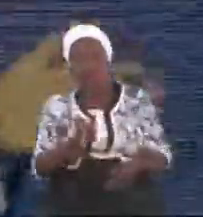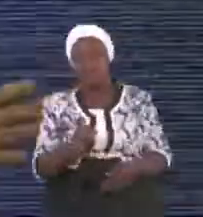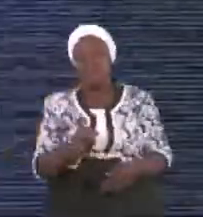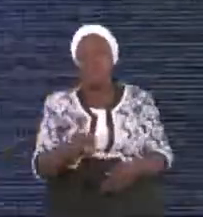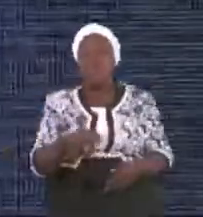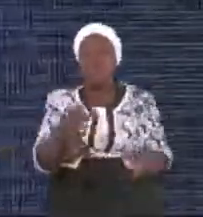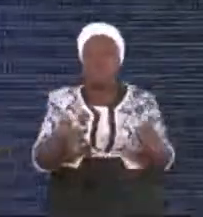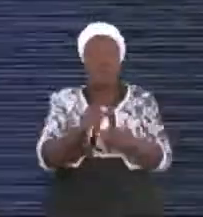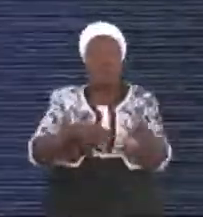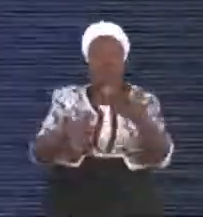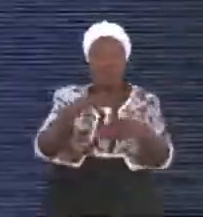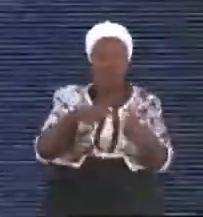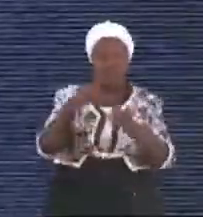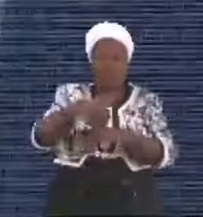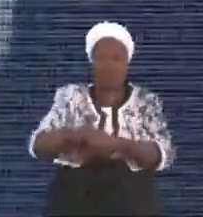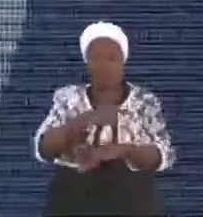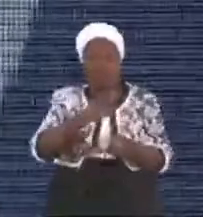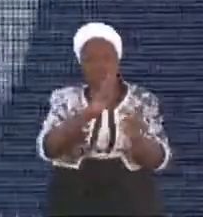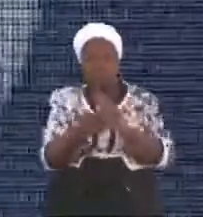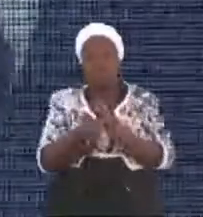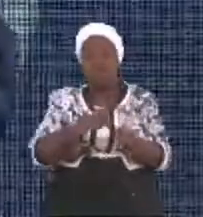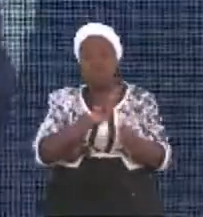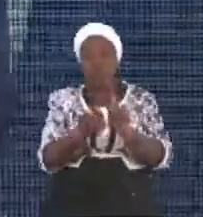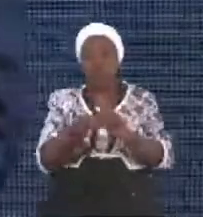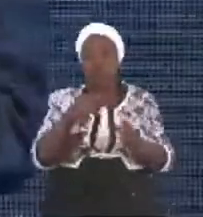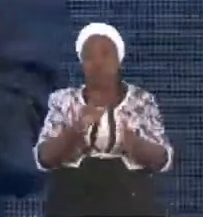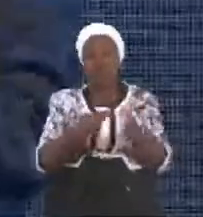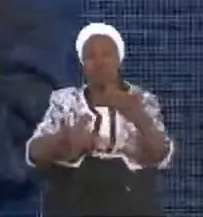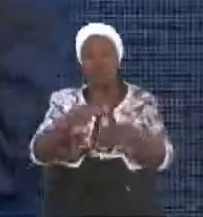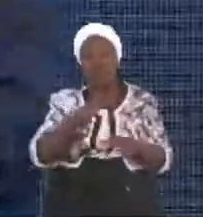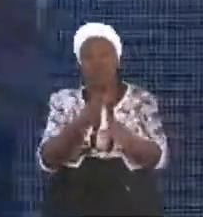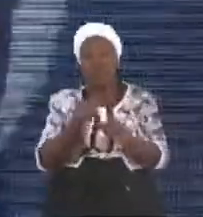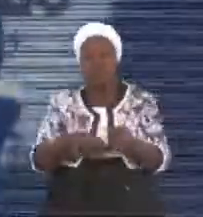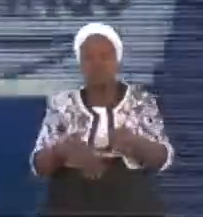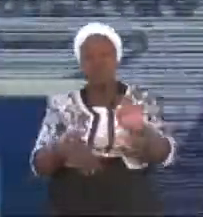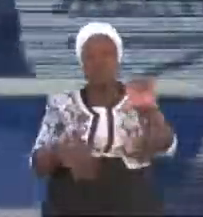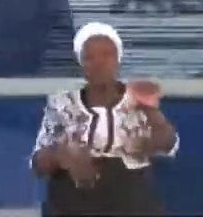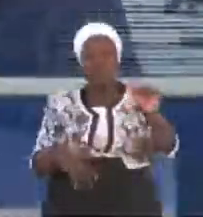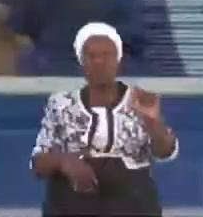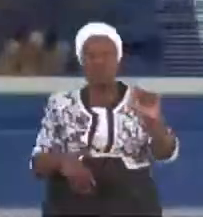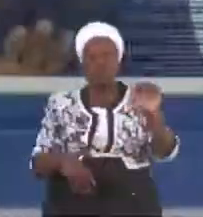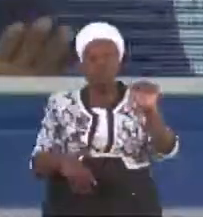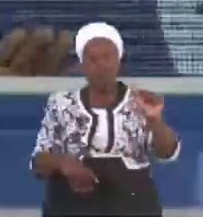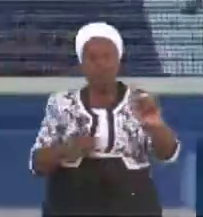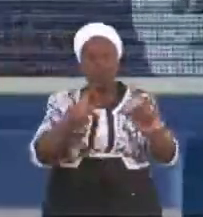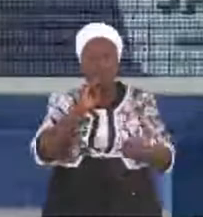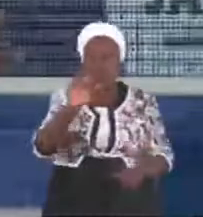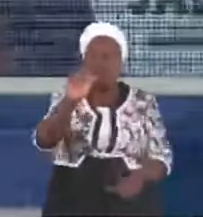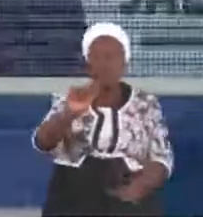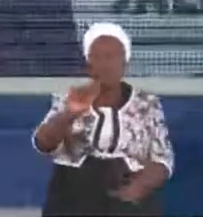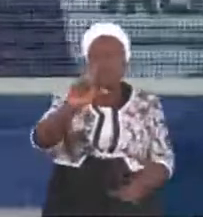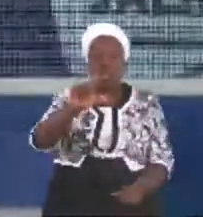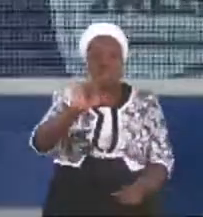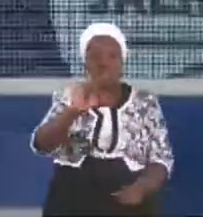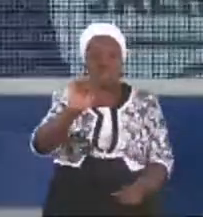soir, les rapatriés pénitents sont reçus. La réception des rapatriés pénitents. Le A, les